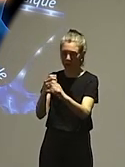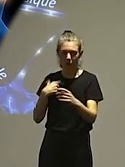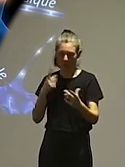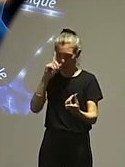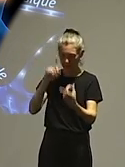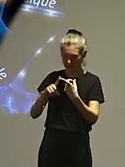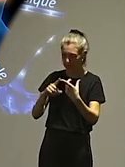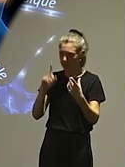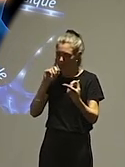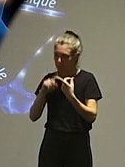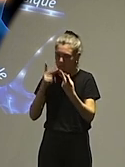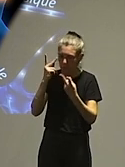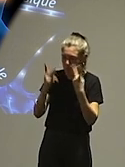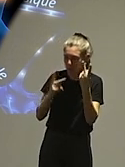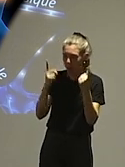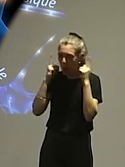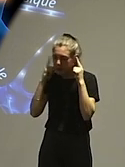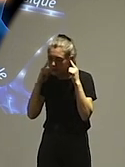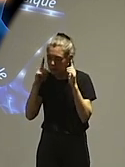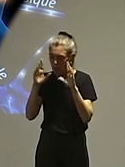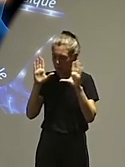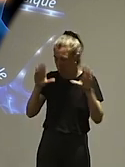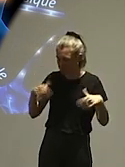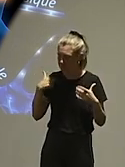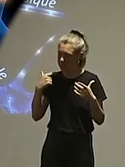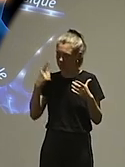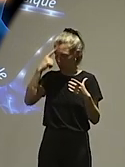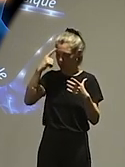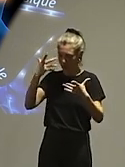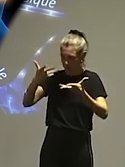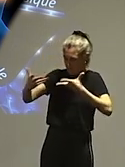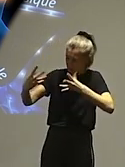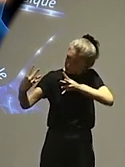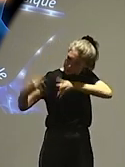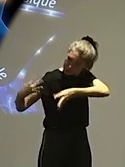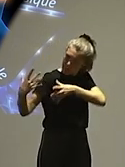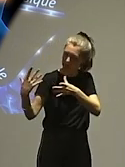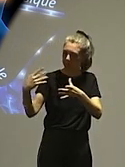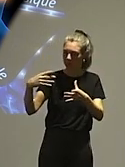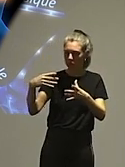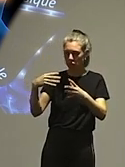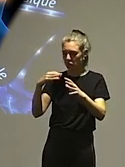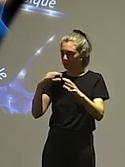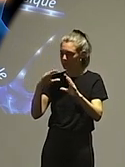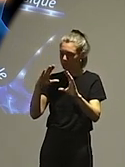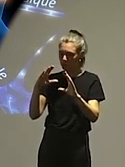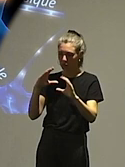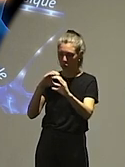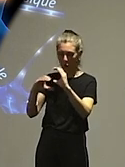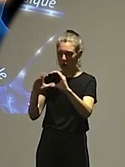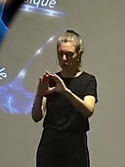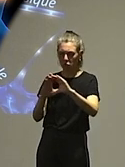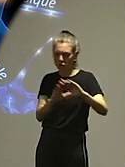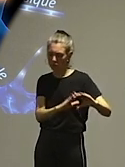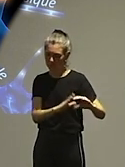auditif. Et qui permet de faciliter les interactions, de partager quelque chose. Et c'est quelque chose sur lequel sont